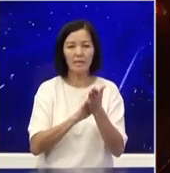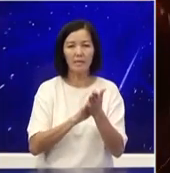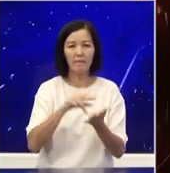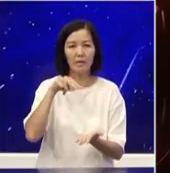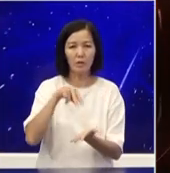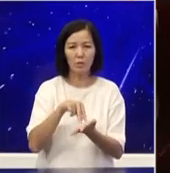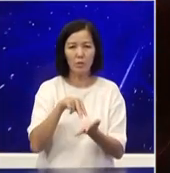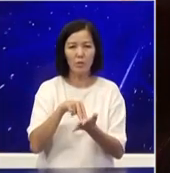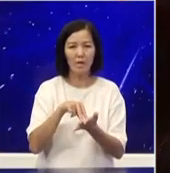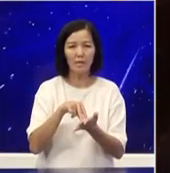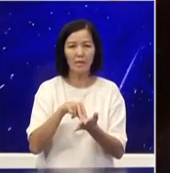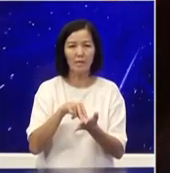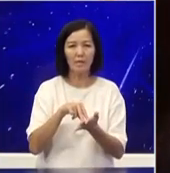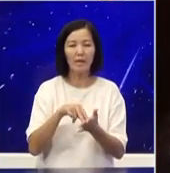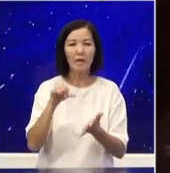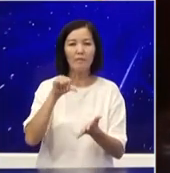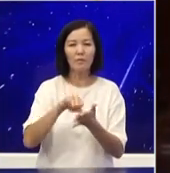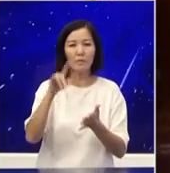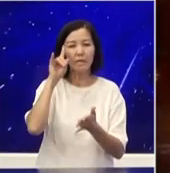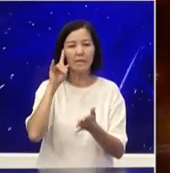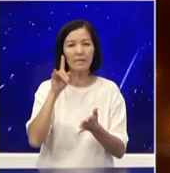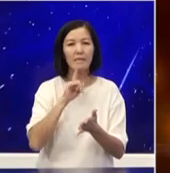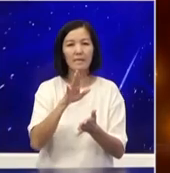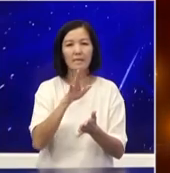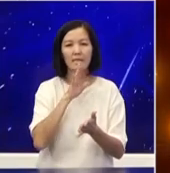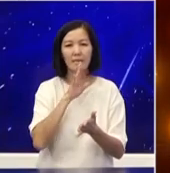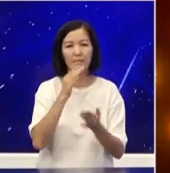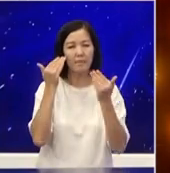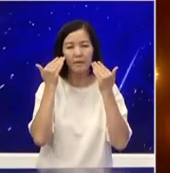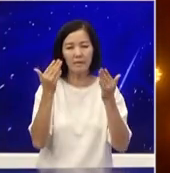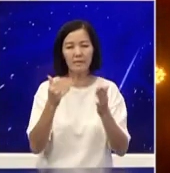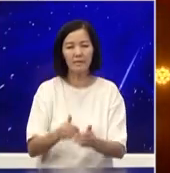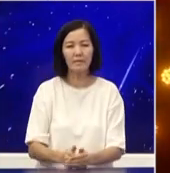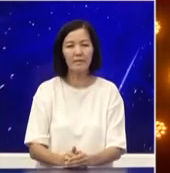полуфинала и предполагаемой композиции для выступления казахстанской звездочки пока неизвестно.